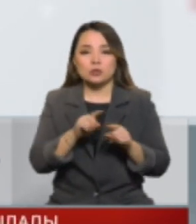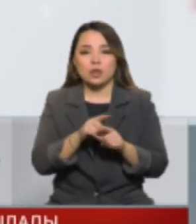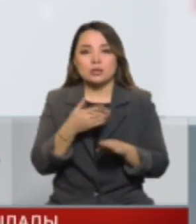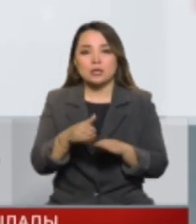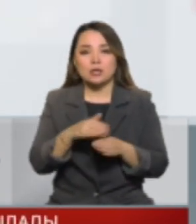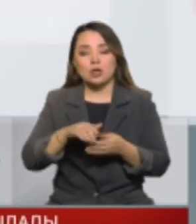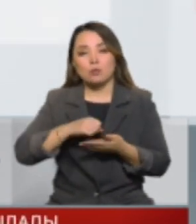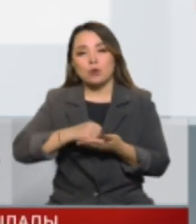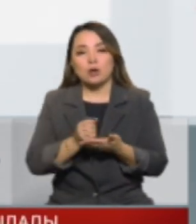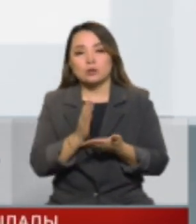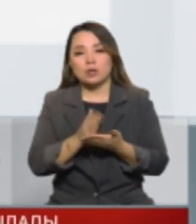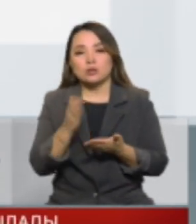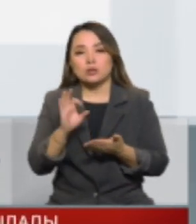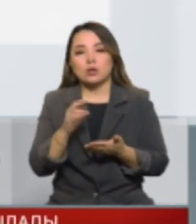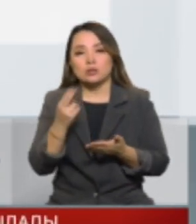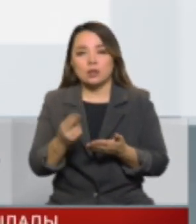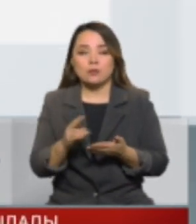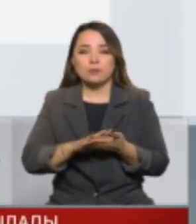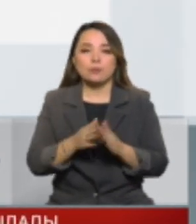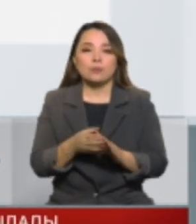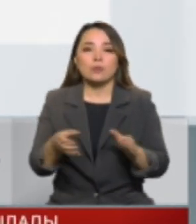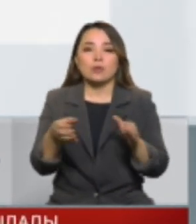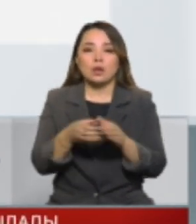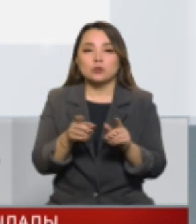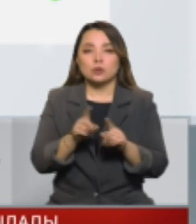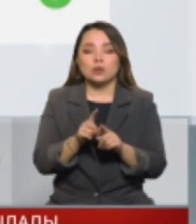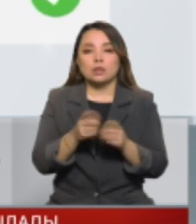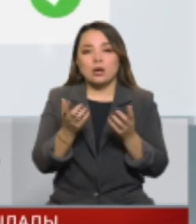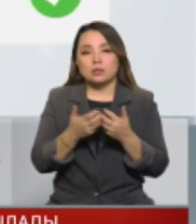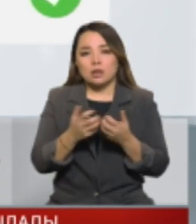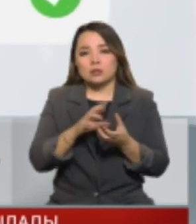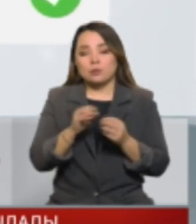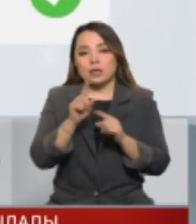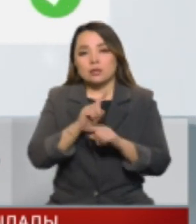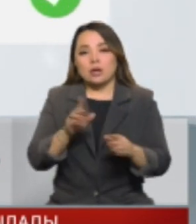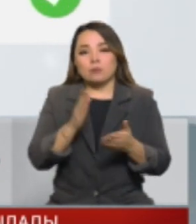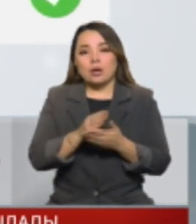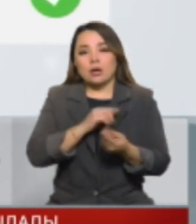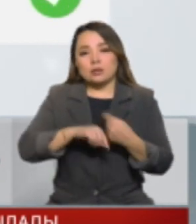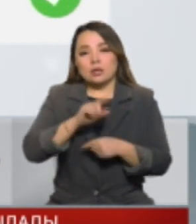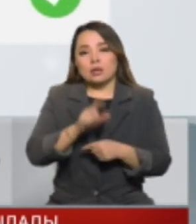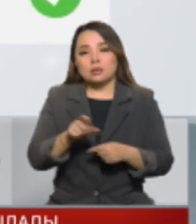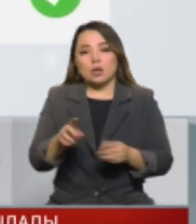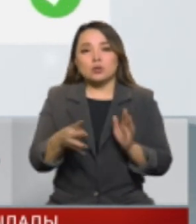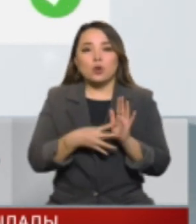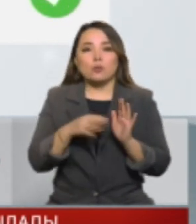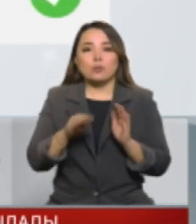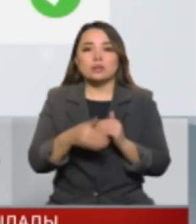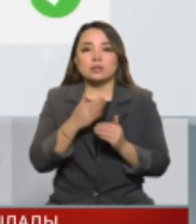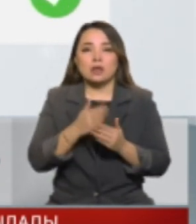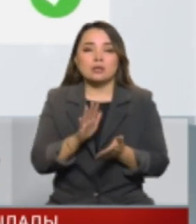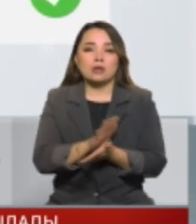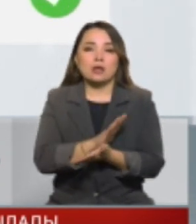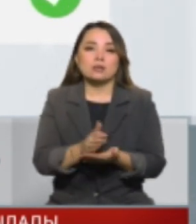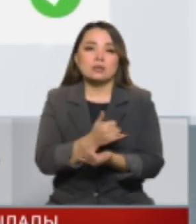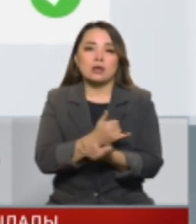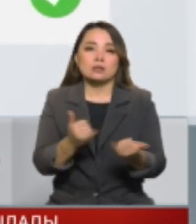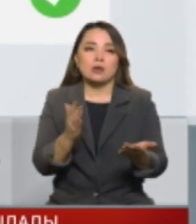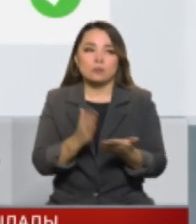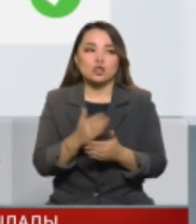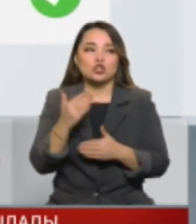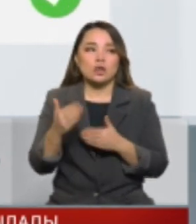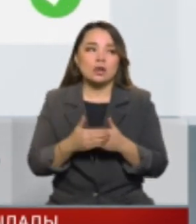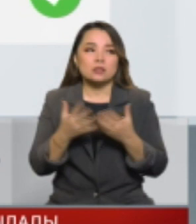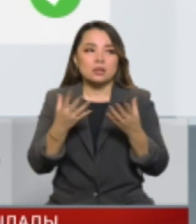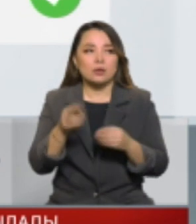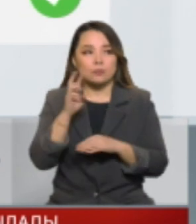несие мақұлданды. Әлеуметтік осал топ өкілі саналатын және ерекшелігі бар кәсіпкерлерге 9 мыңнан астам грант берілді. Жақында